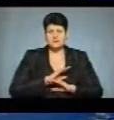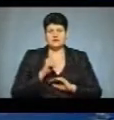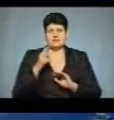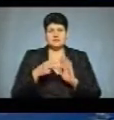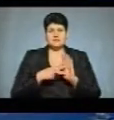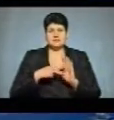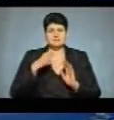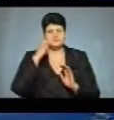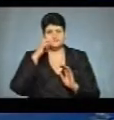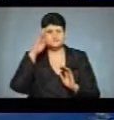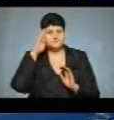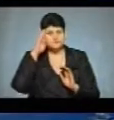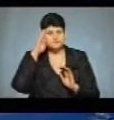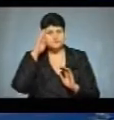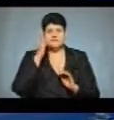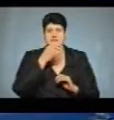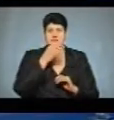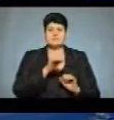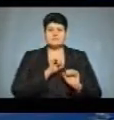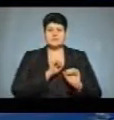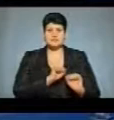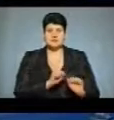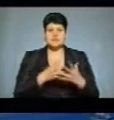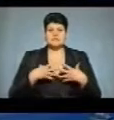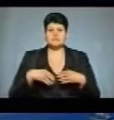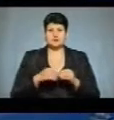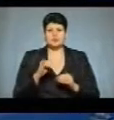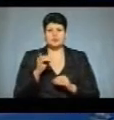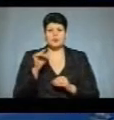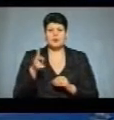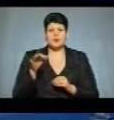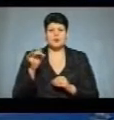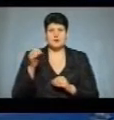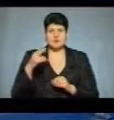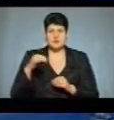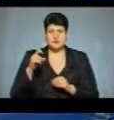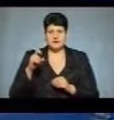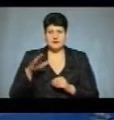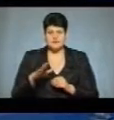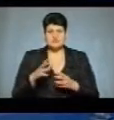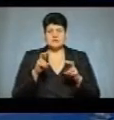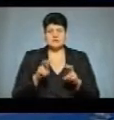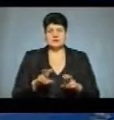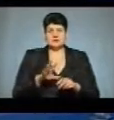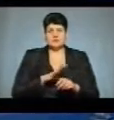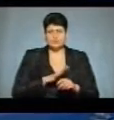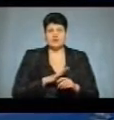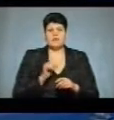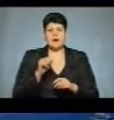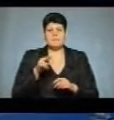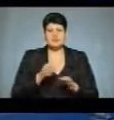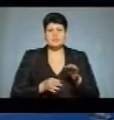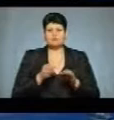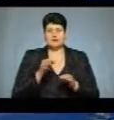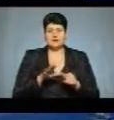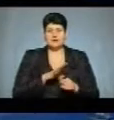Олега Ломачинського. Повідомив захисник сім'ї загиблого Юрій Гордієв. За його словами, засідання відбувалося у Тернопільському апеляційному суді. Там побувала